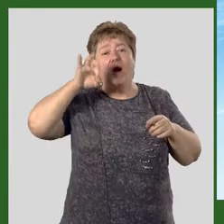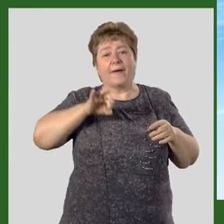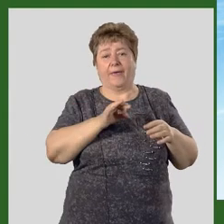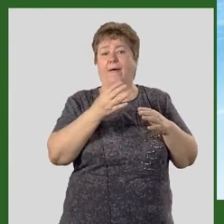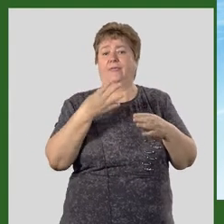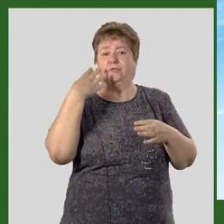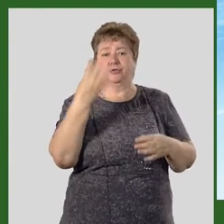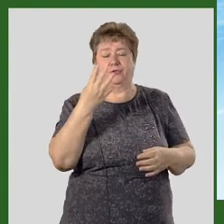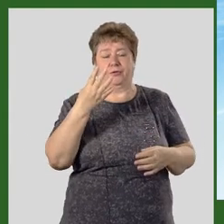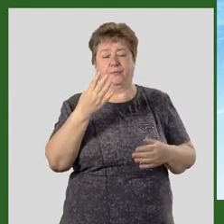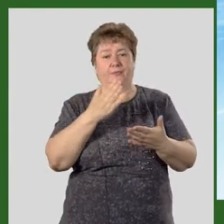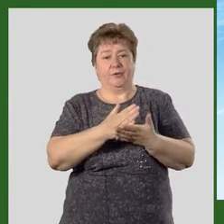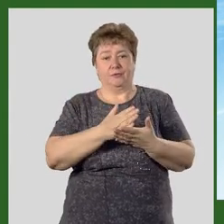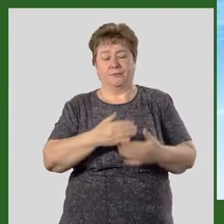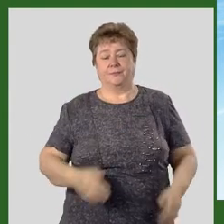океанов четыре.